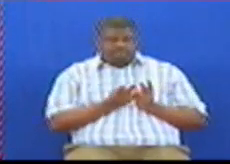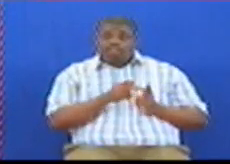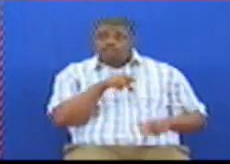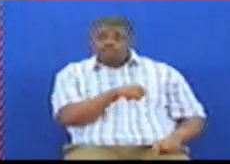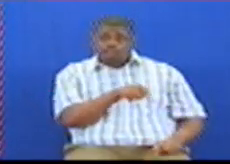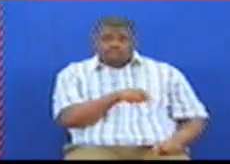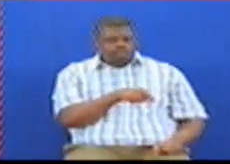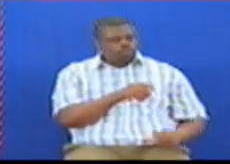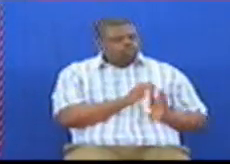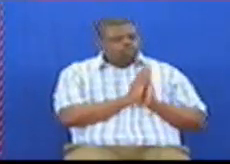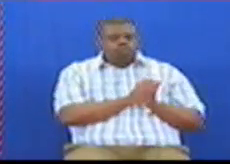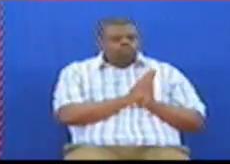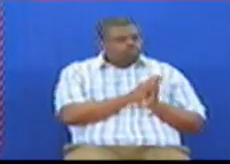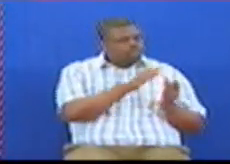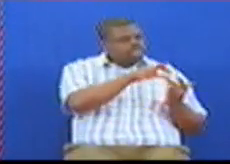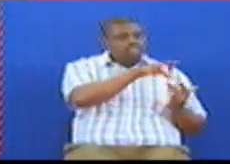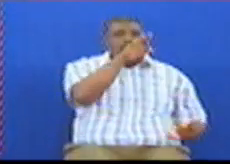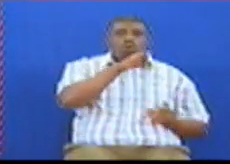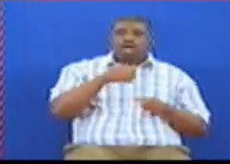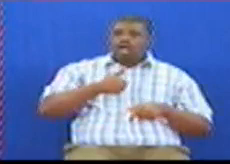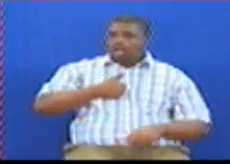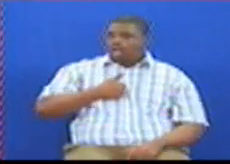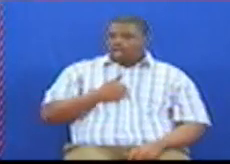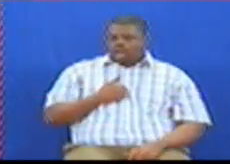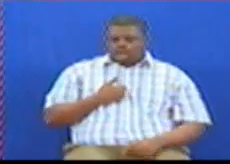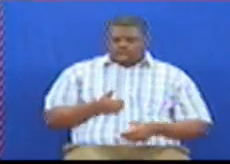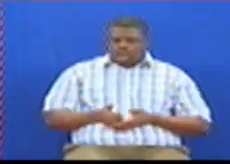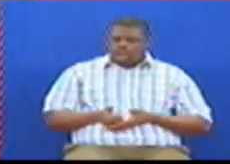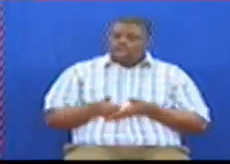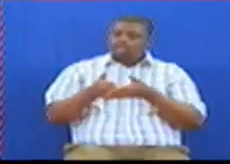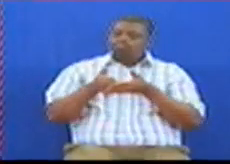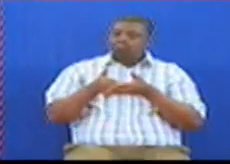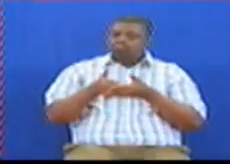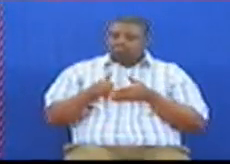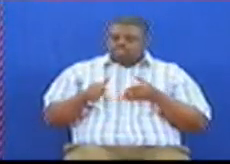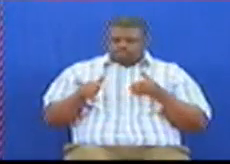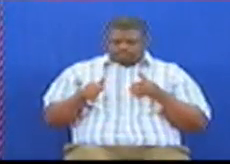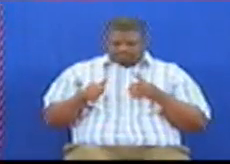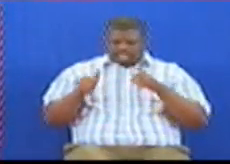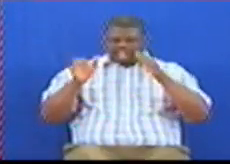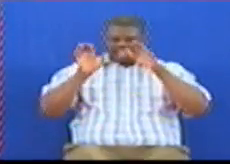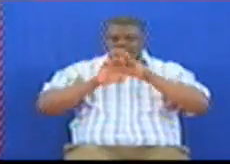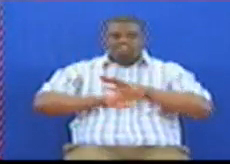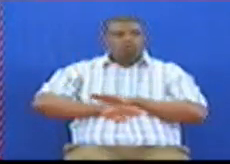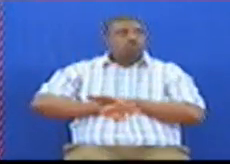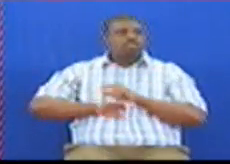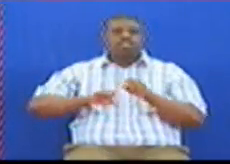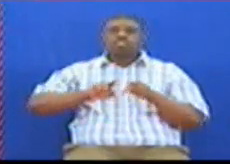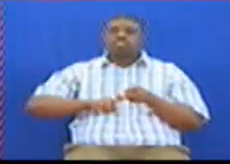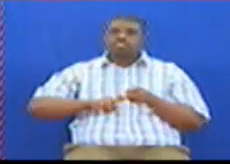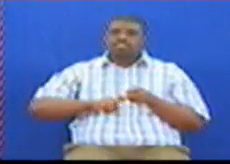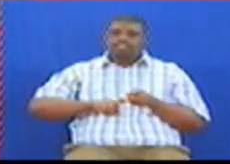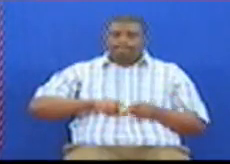kuniteua kuwa naibu waziri kivuli wa madini, na ahidi sitamwangusha, niko vizuri sana